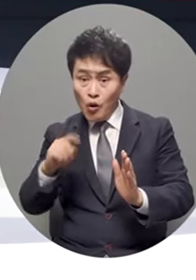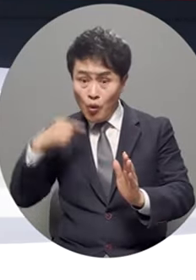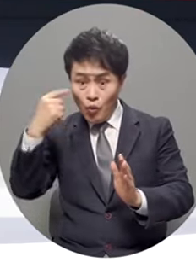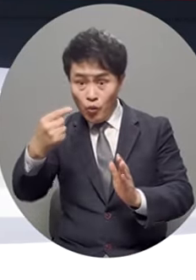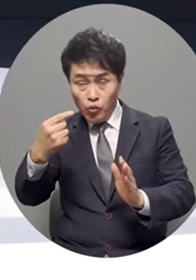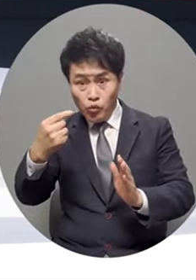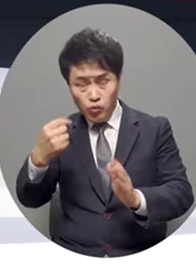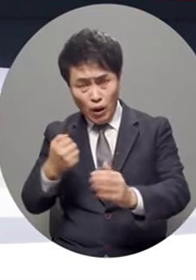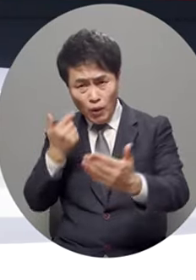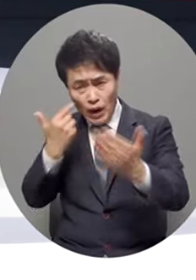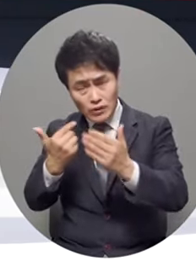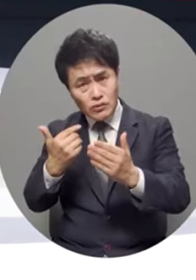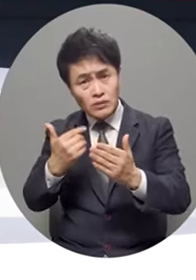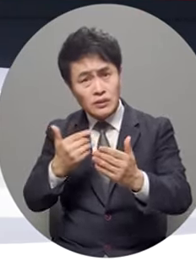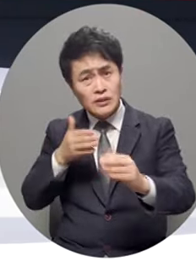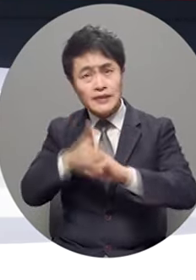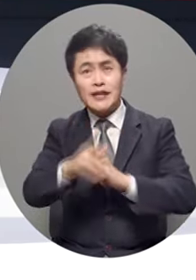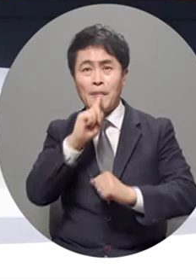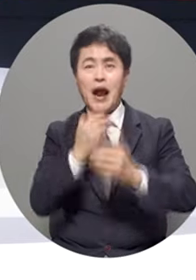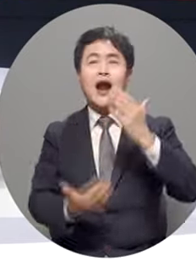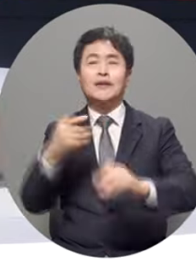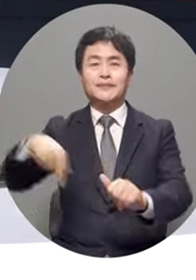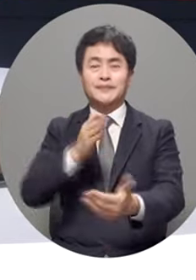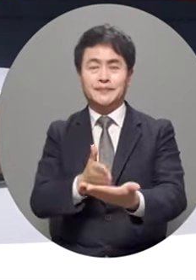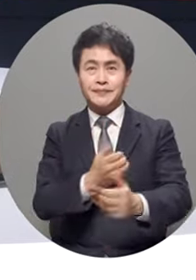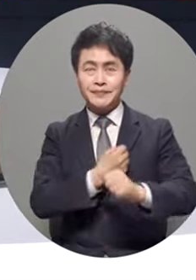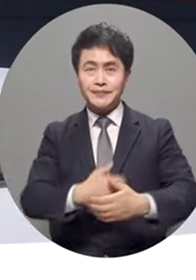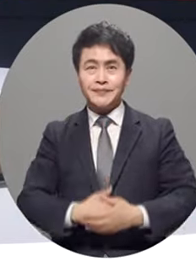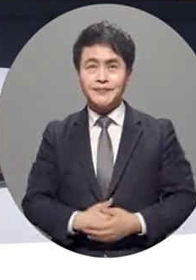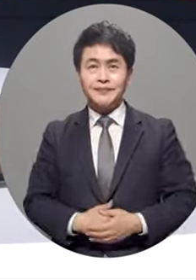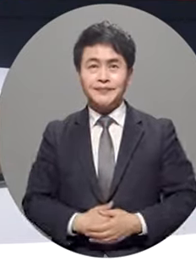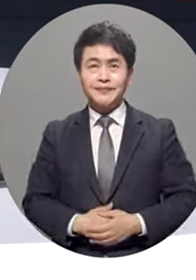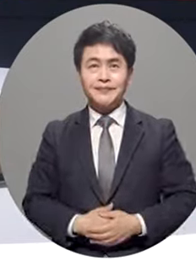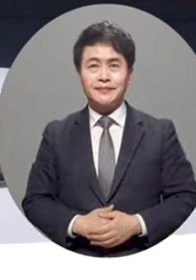될 거란 전망이 나오고 있습니다. 워싱턴 김수진 특파원입니다.